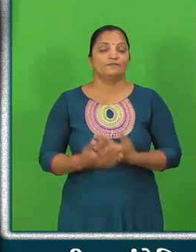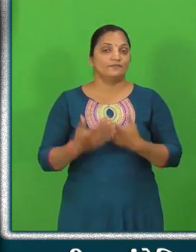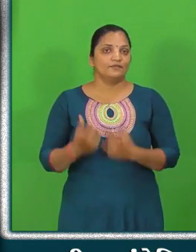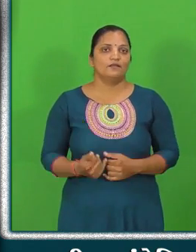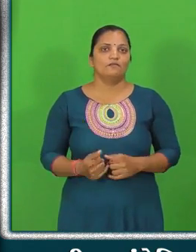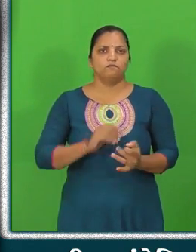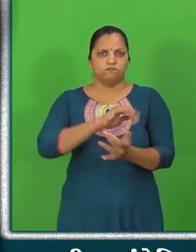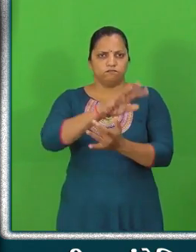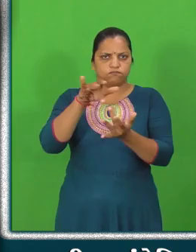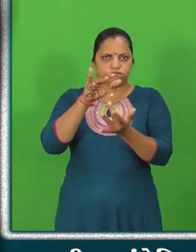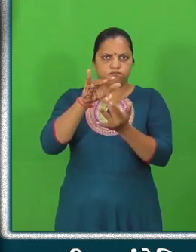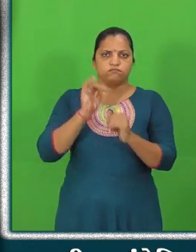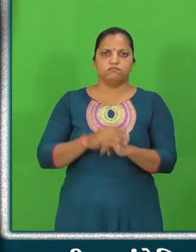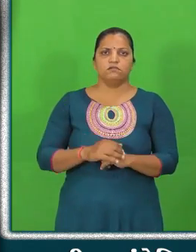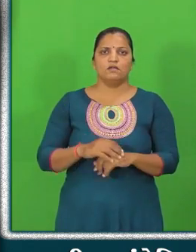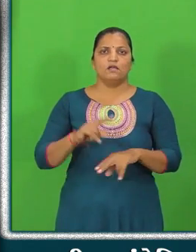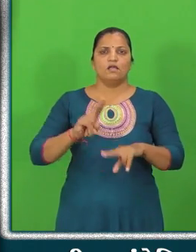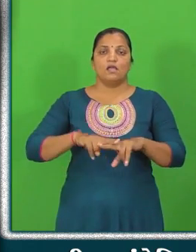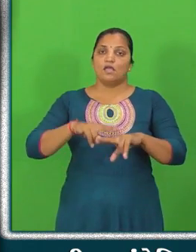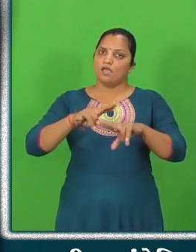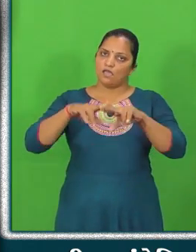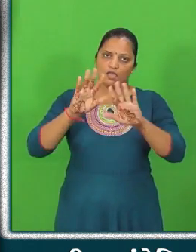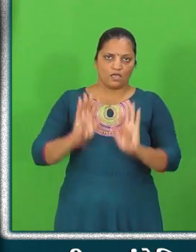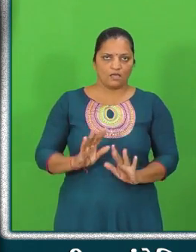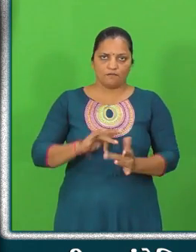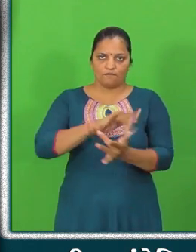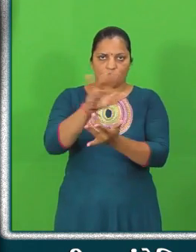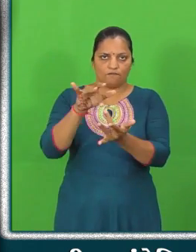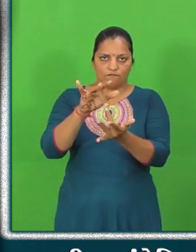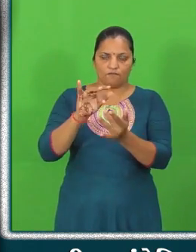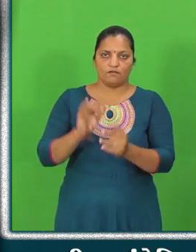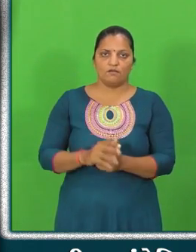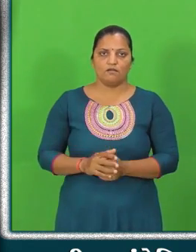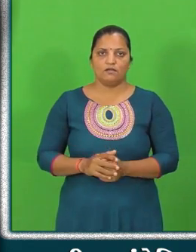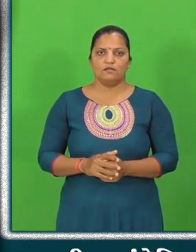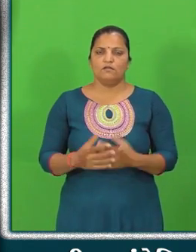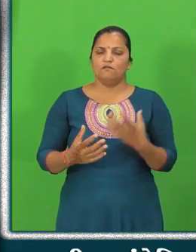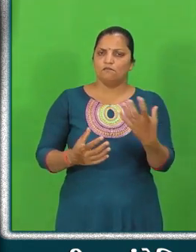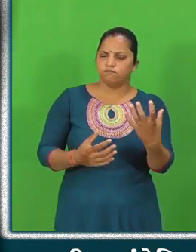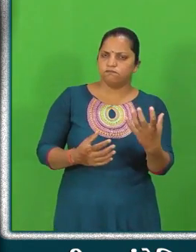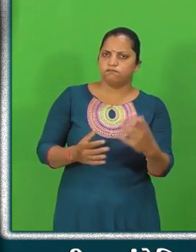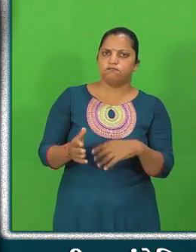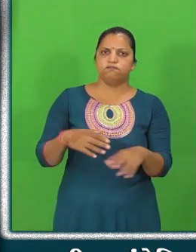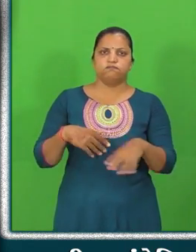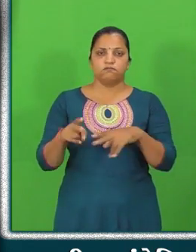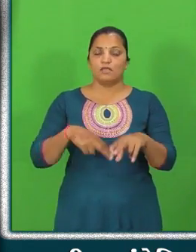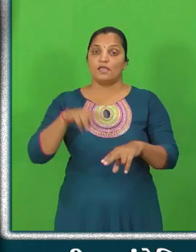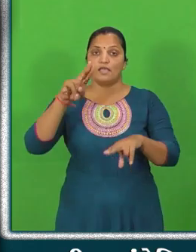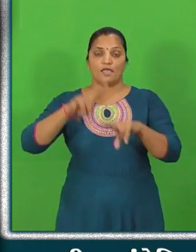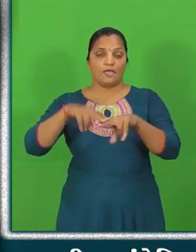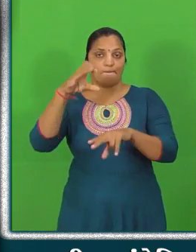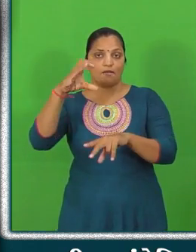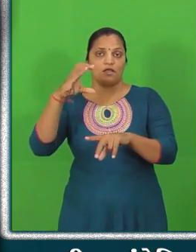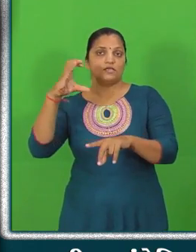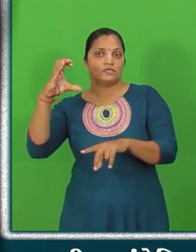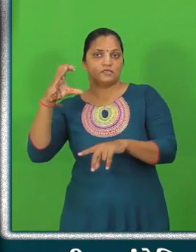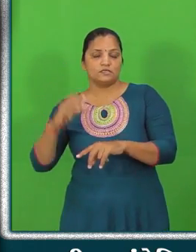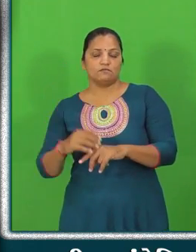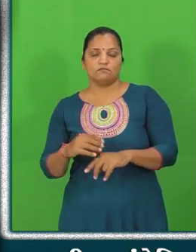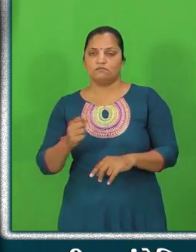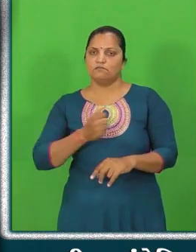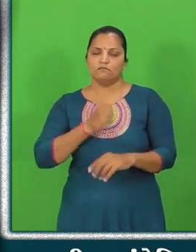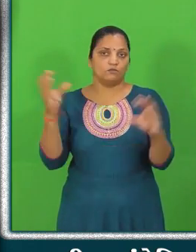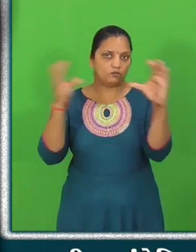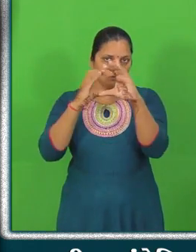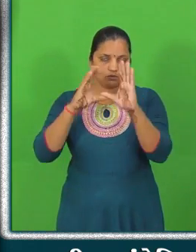છીએ, વસ્તુનું સ્થાન મુખ્ય કેન્દ્ર એફ પર મૂકીએ, વસ્તુને એફ અને સી પર મૂકીએ,